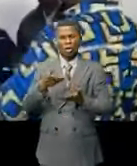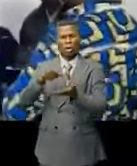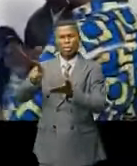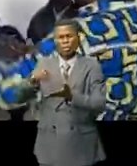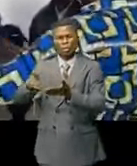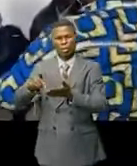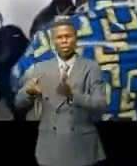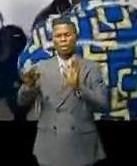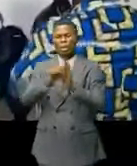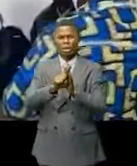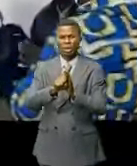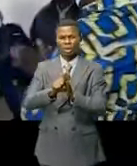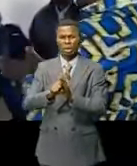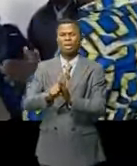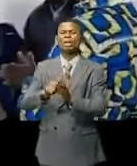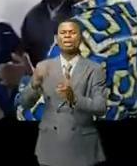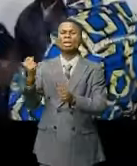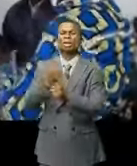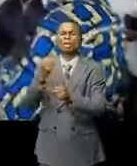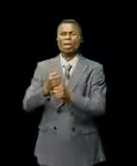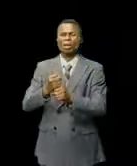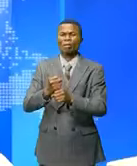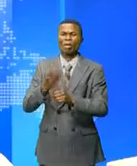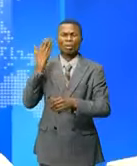paiement symbolique des allocations familiales.